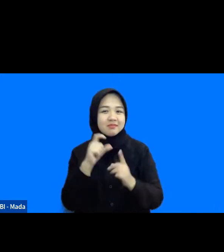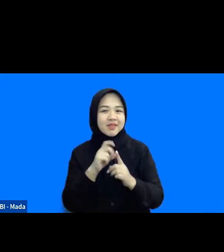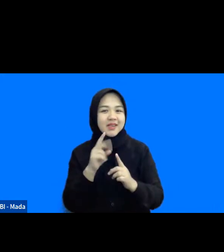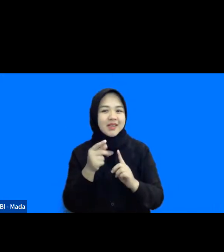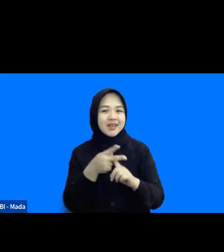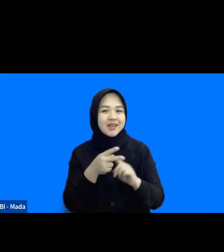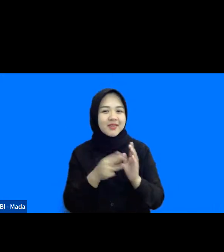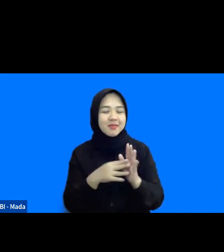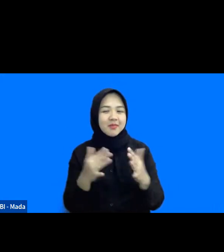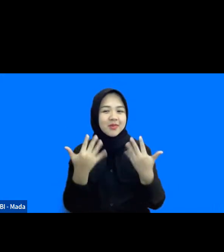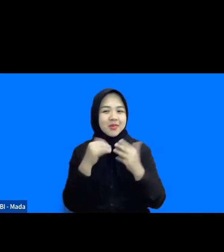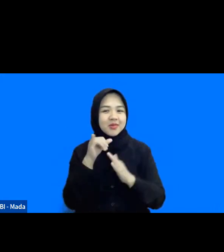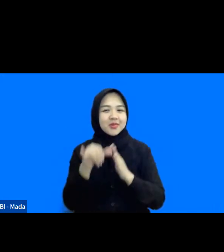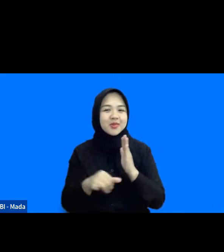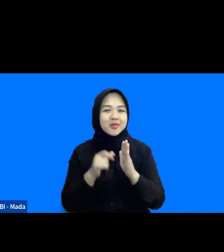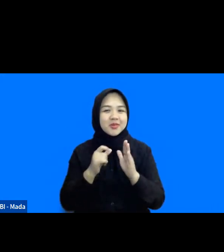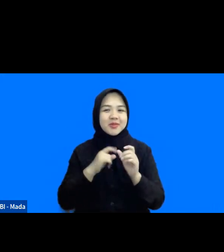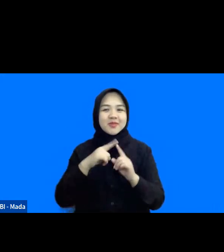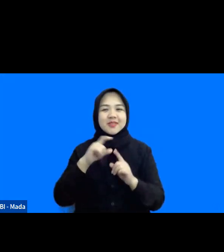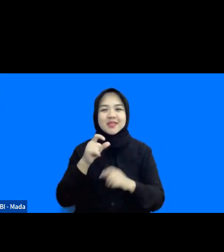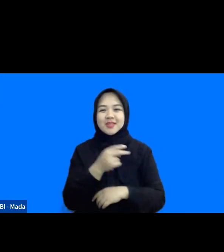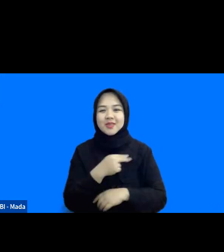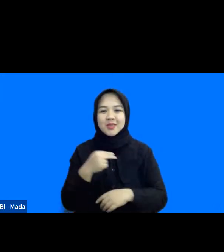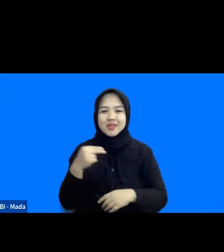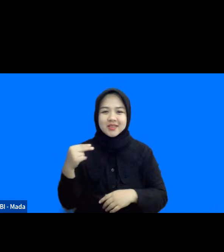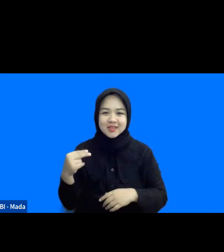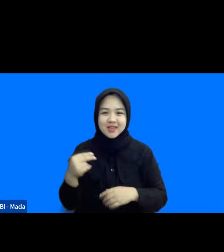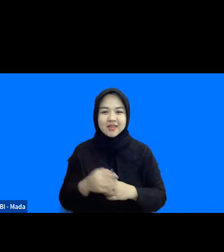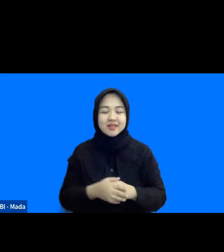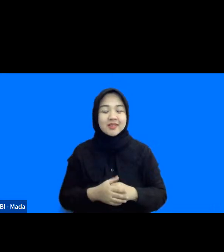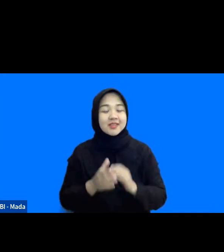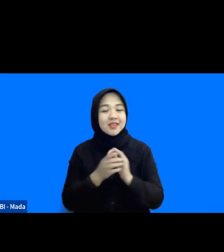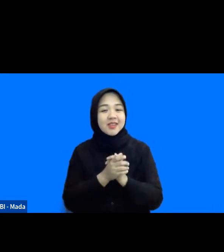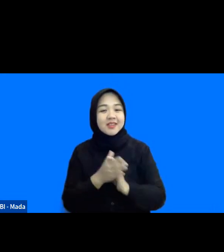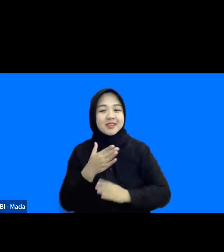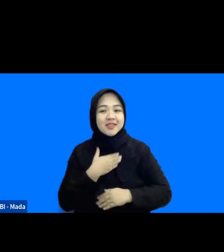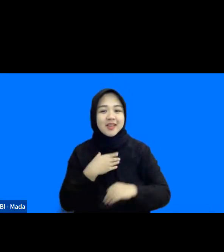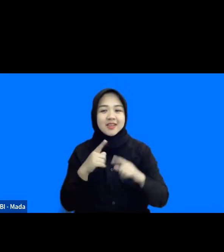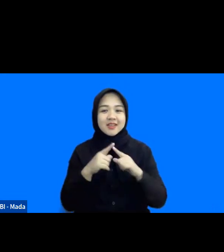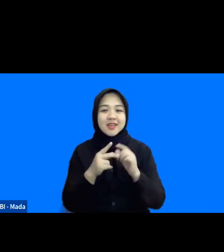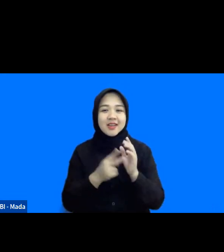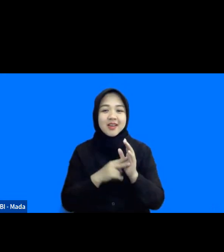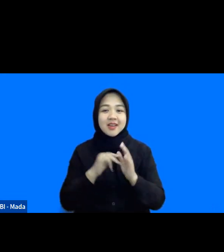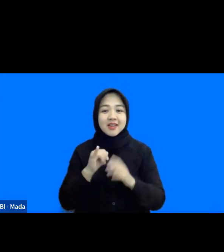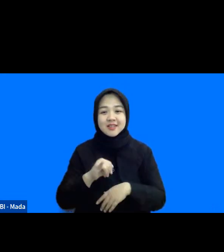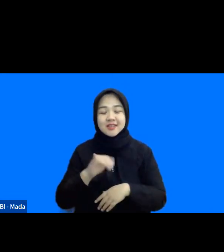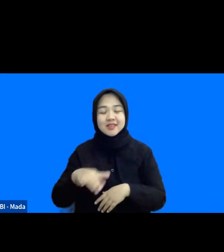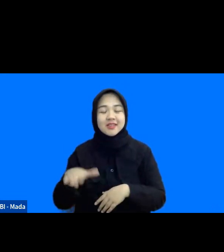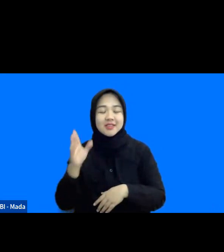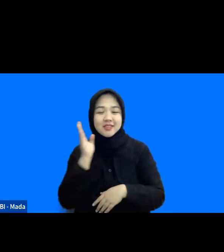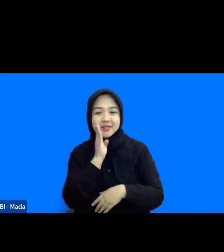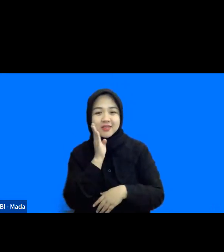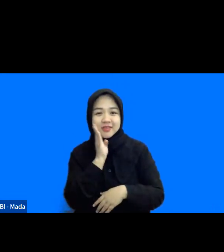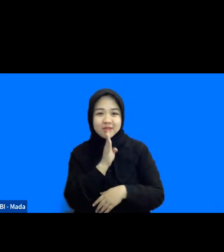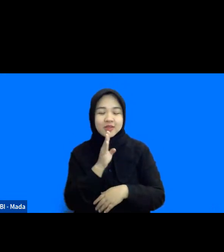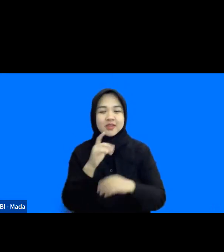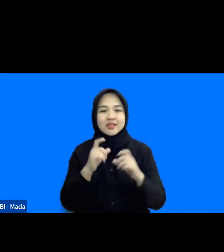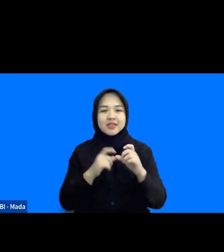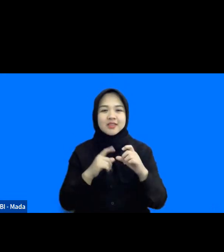juga penonton di YouTube Save the Children Indonesia. Perkenalkan, saya Ani dari Children and Youth Advisory Network atau